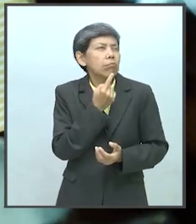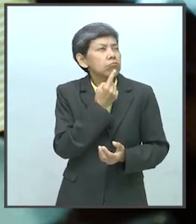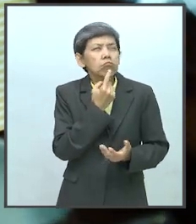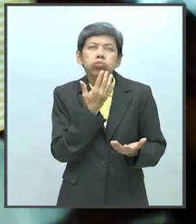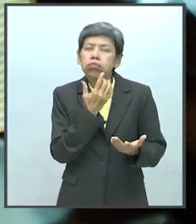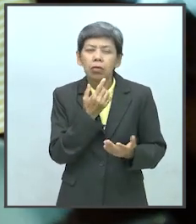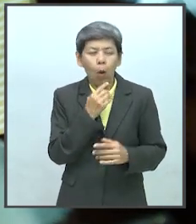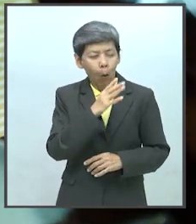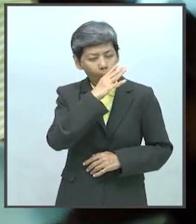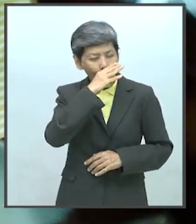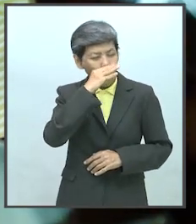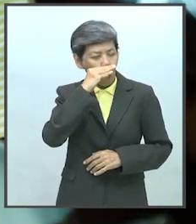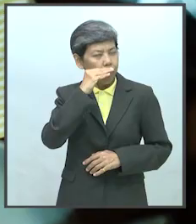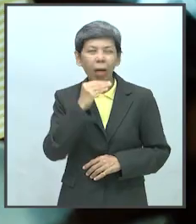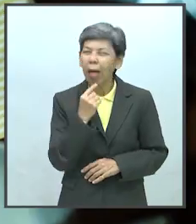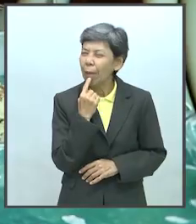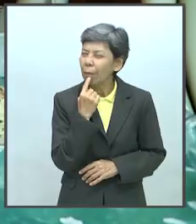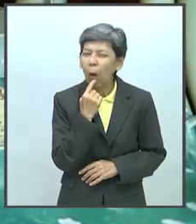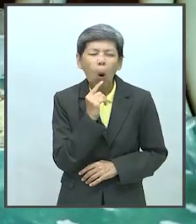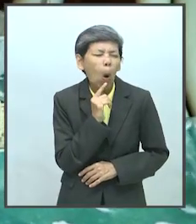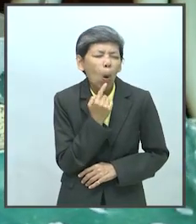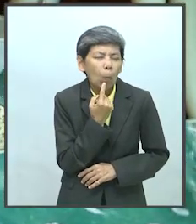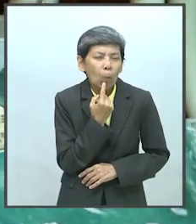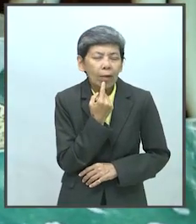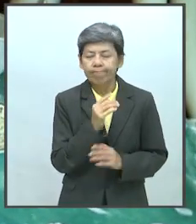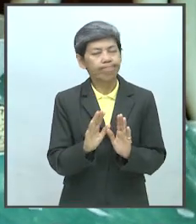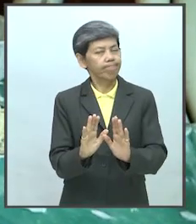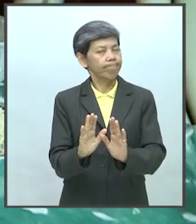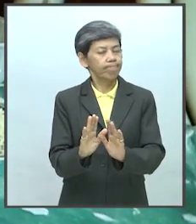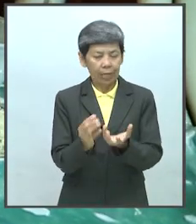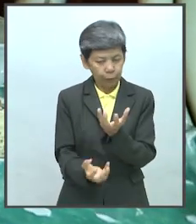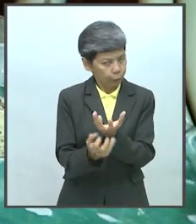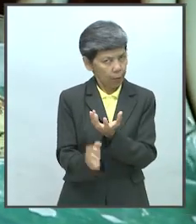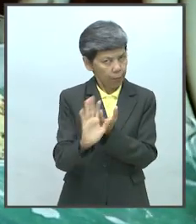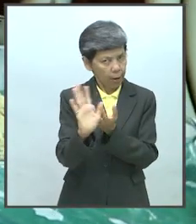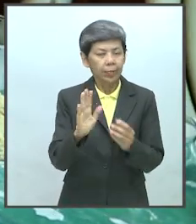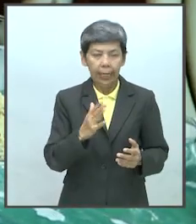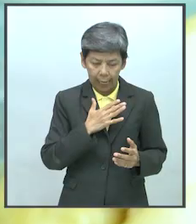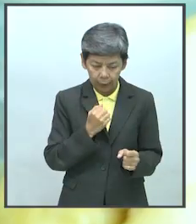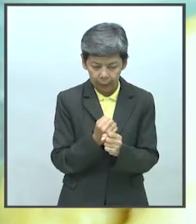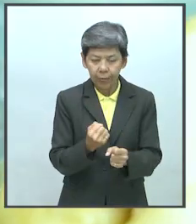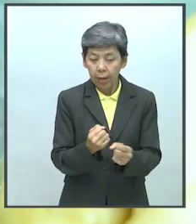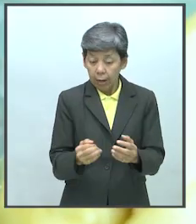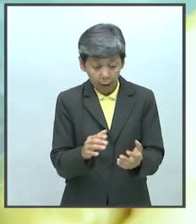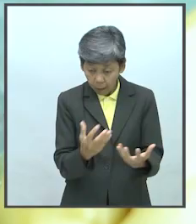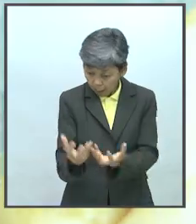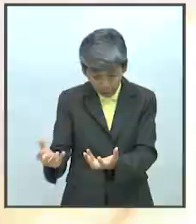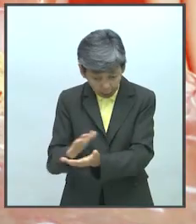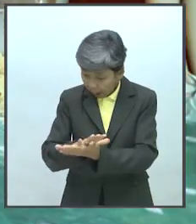ากความหวานหอมออกมาเป็นรสชาติขมแมนก็หลังจากที่เราเตรียมวัตถุดิบพร้อมแล้วเราถึงเปิดไฟ ค ่ ะ น้อยๆเล